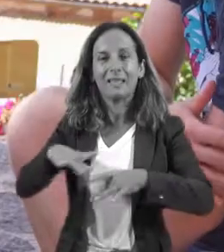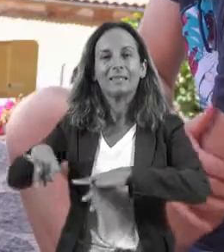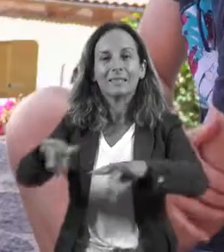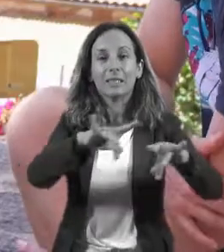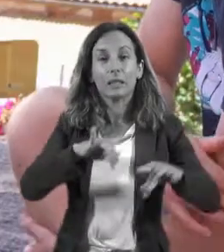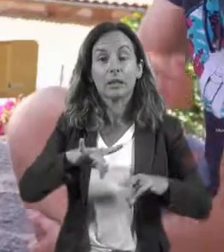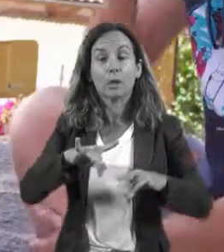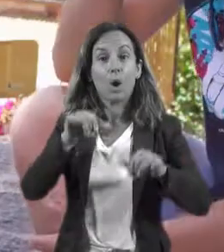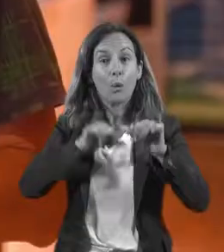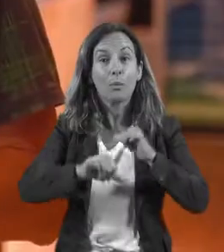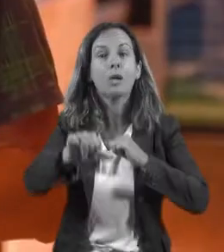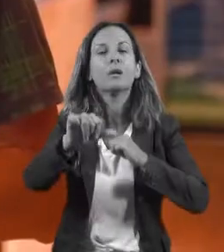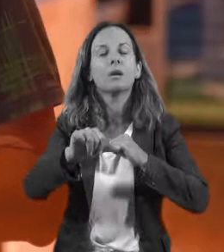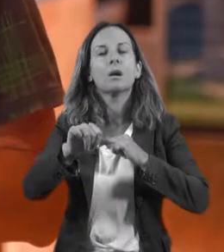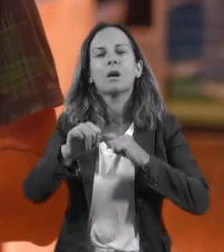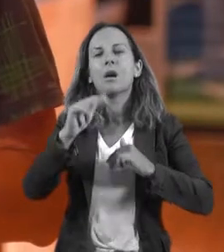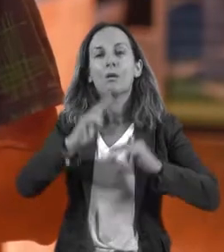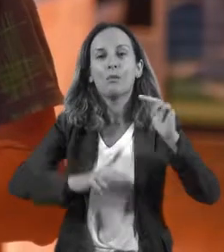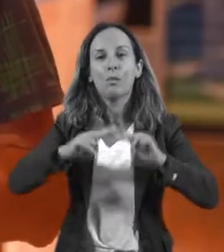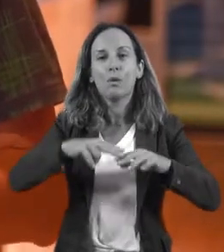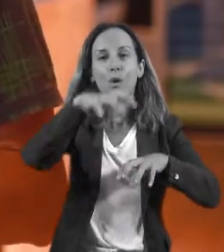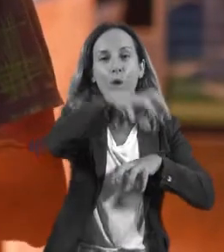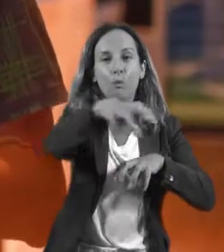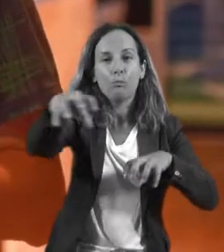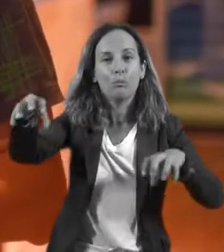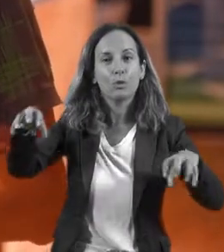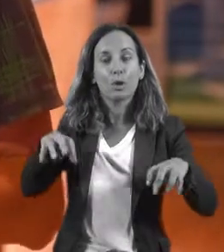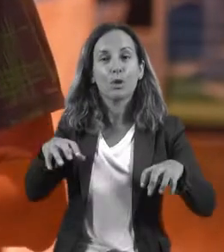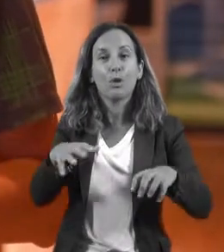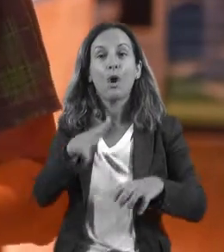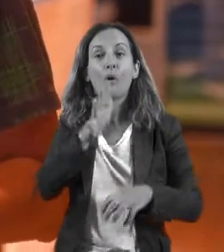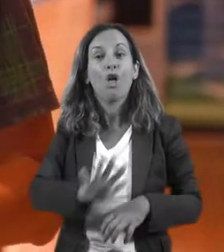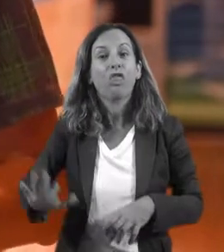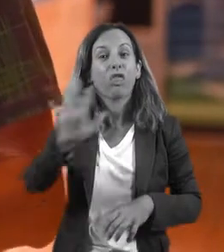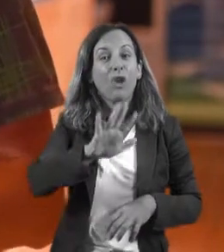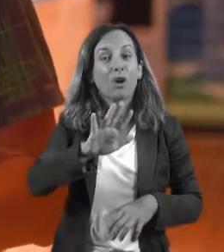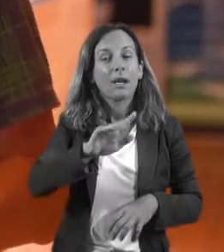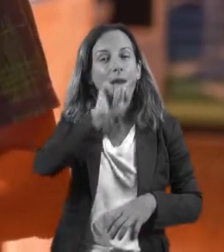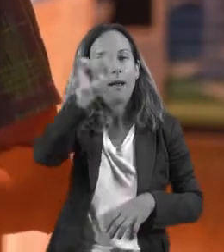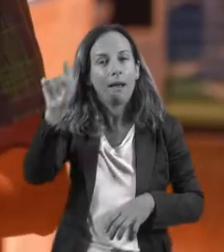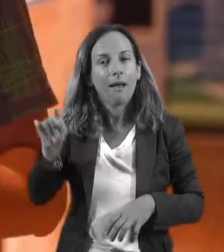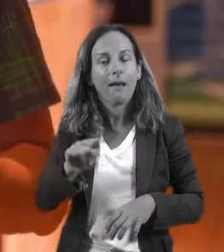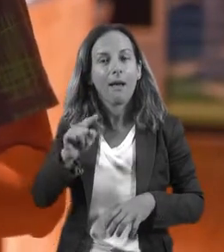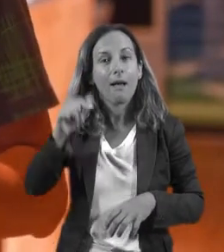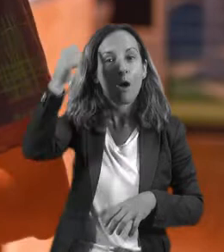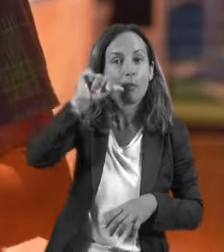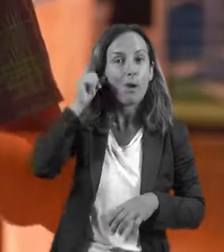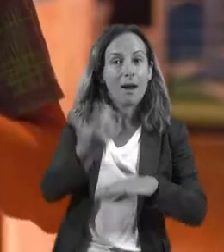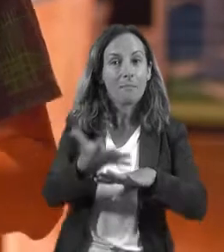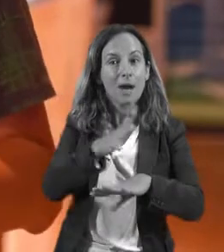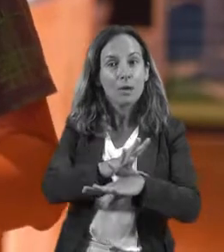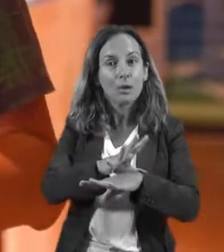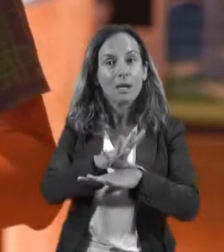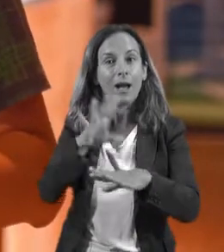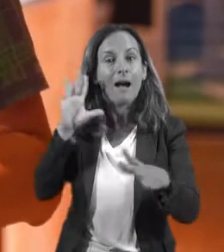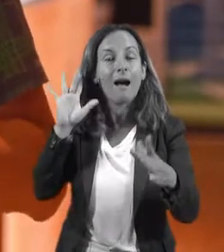anar construint seus que tractin de forma diferent com els mallorquins i les mallorquines s'han relacionat amb el mar al llarg del temps. Ara